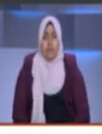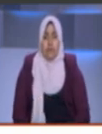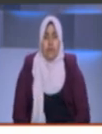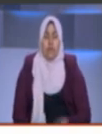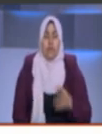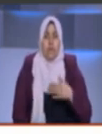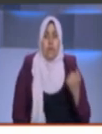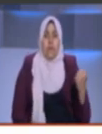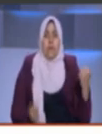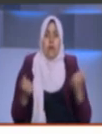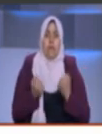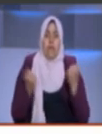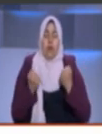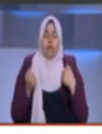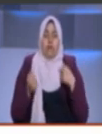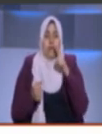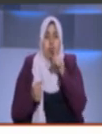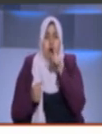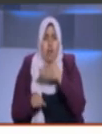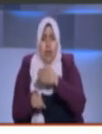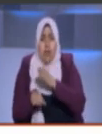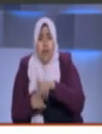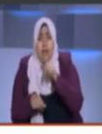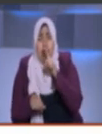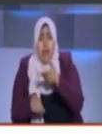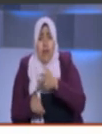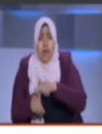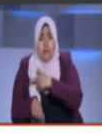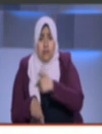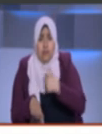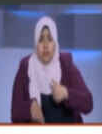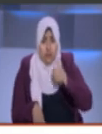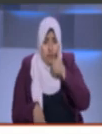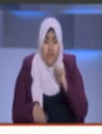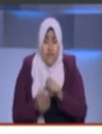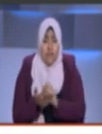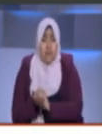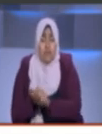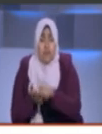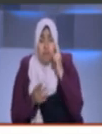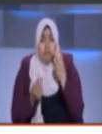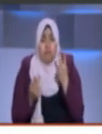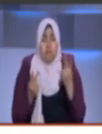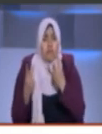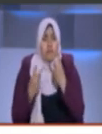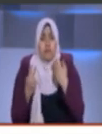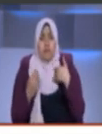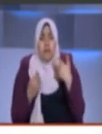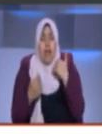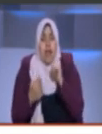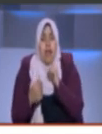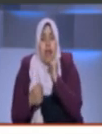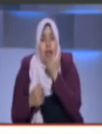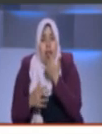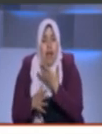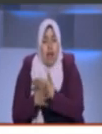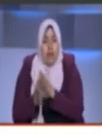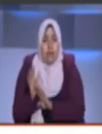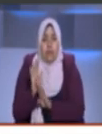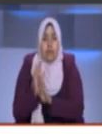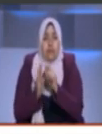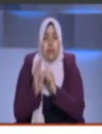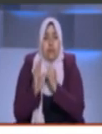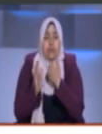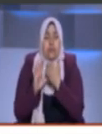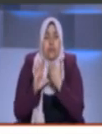محاولة إلقاء اللوم على الصين في هذه الرسالة المزدوجة، وحاول إيصال رسالة لهم